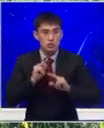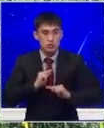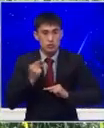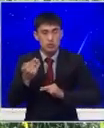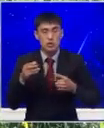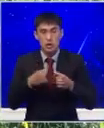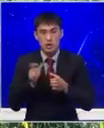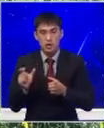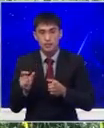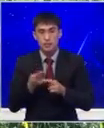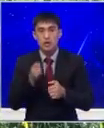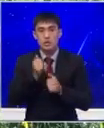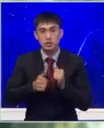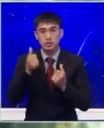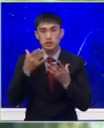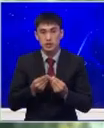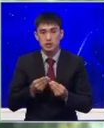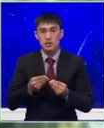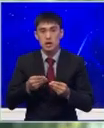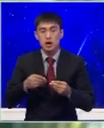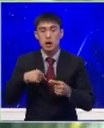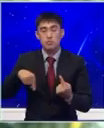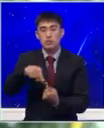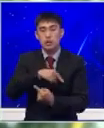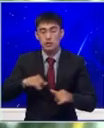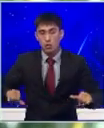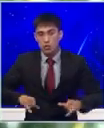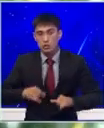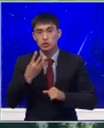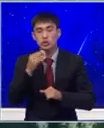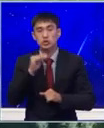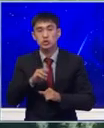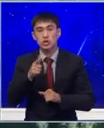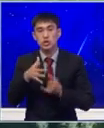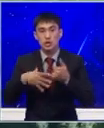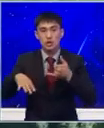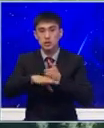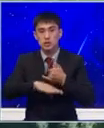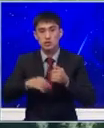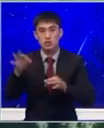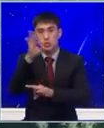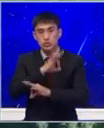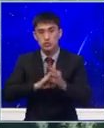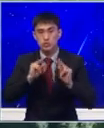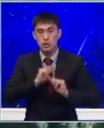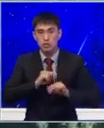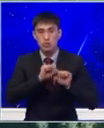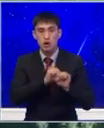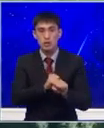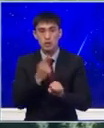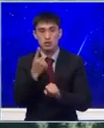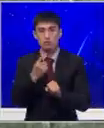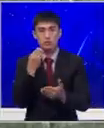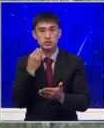его коллег ежедневно он объезжает на лошади порядка 4000 гектаров леса за его круглосуточную работу по охране